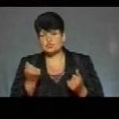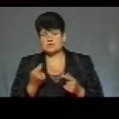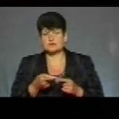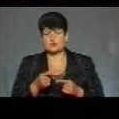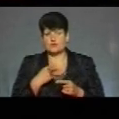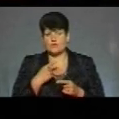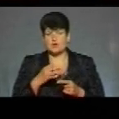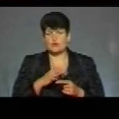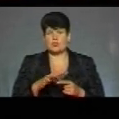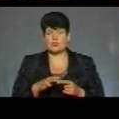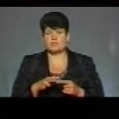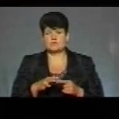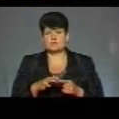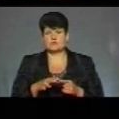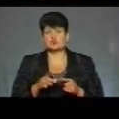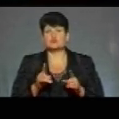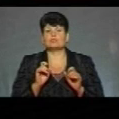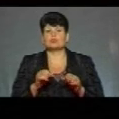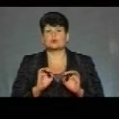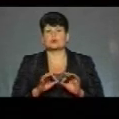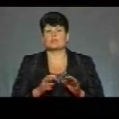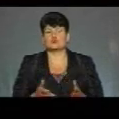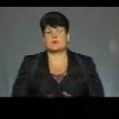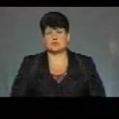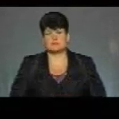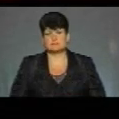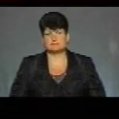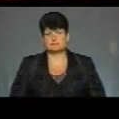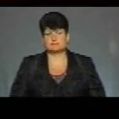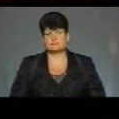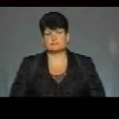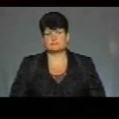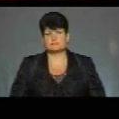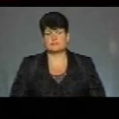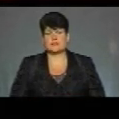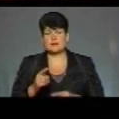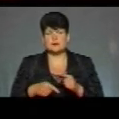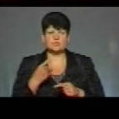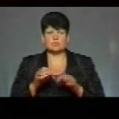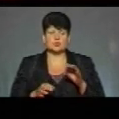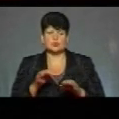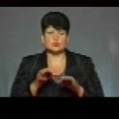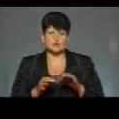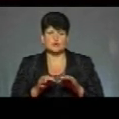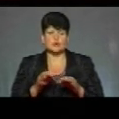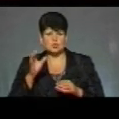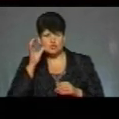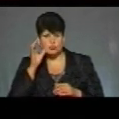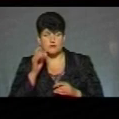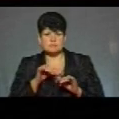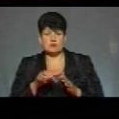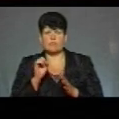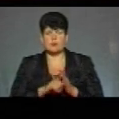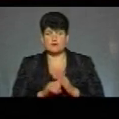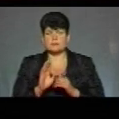іншого процесуального. Що тут можна коментувати? Чергове слухання у справі про вбивство тернополянина